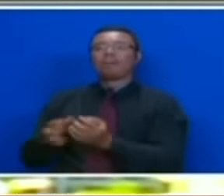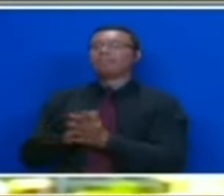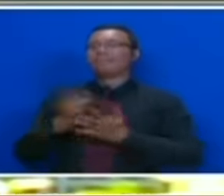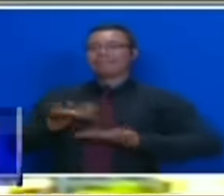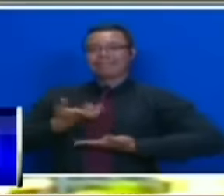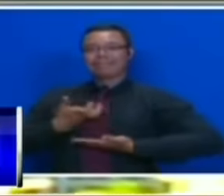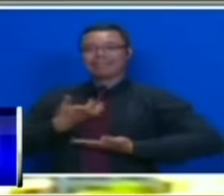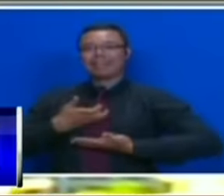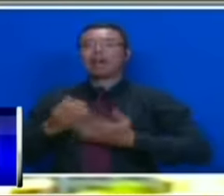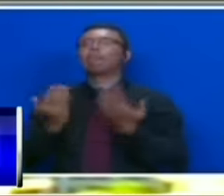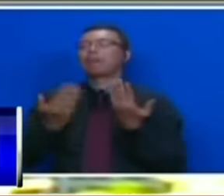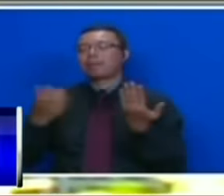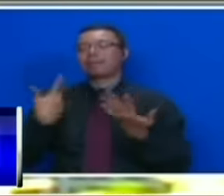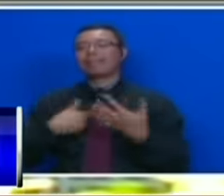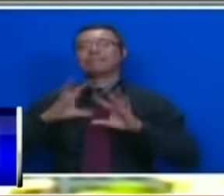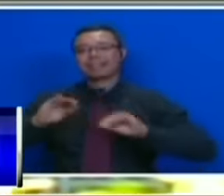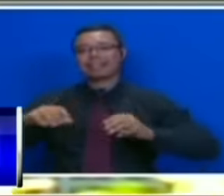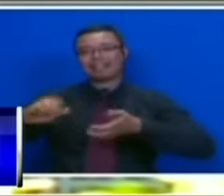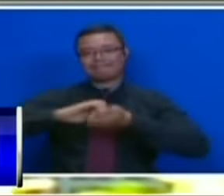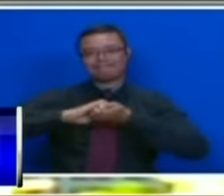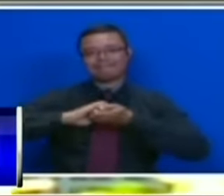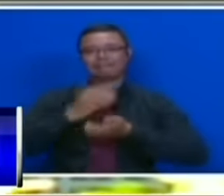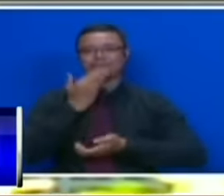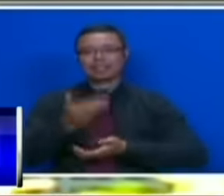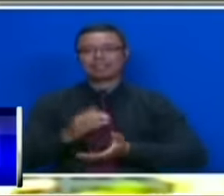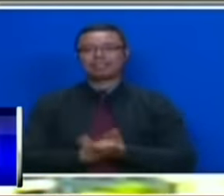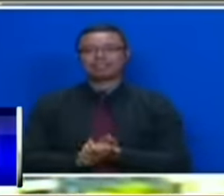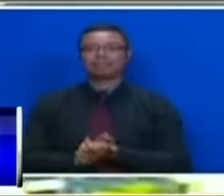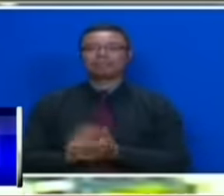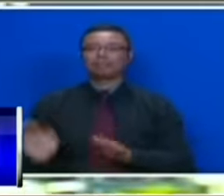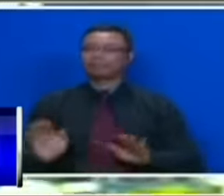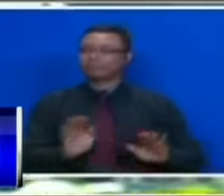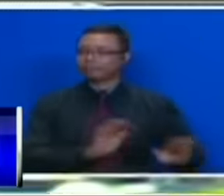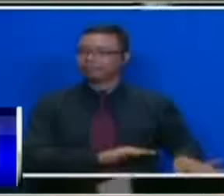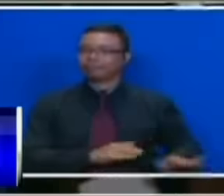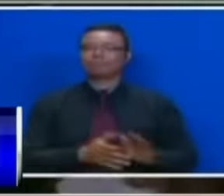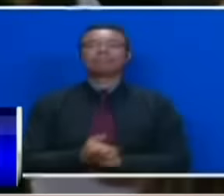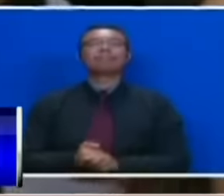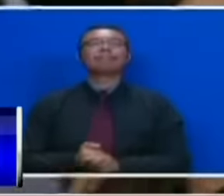Mudah-mudahan dengan pemberdayaan komunitas kita bisa lakukan itu bersama-sama. Waktu habis. Terima kasih.